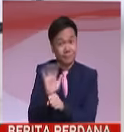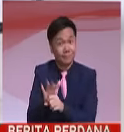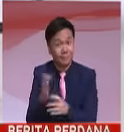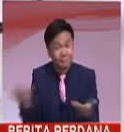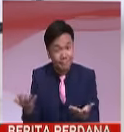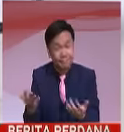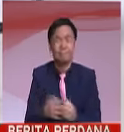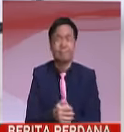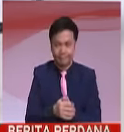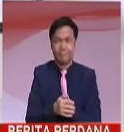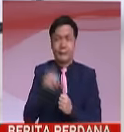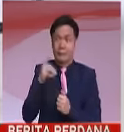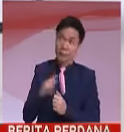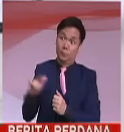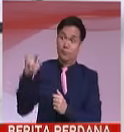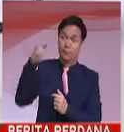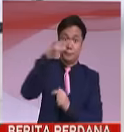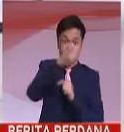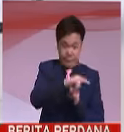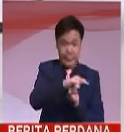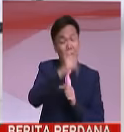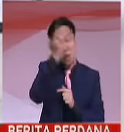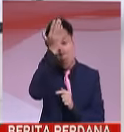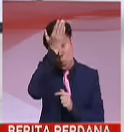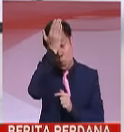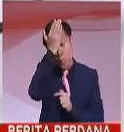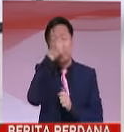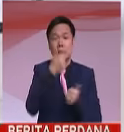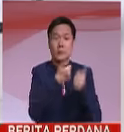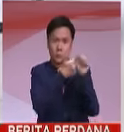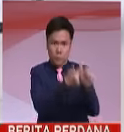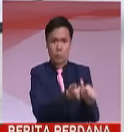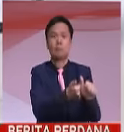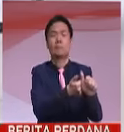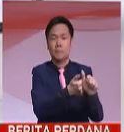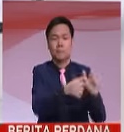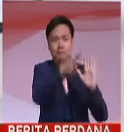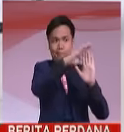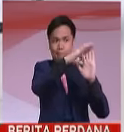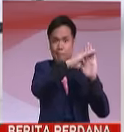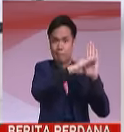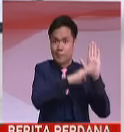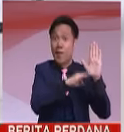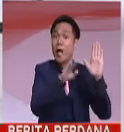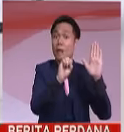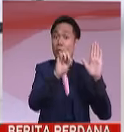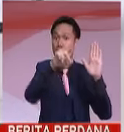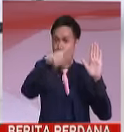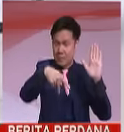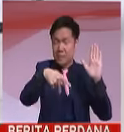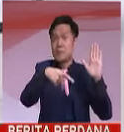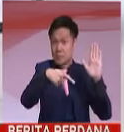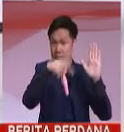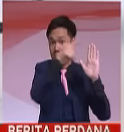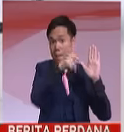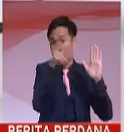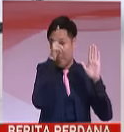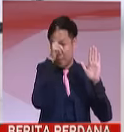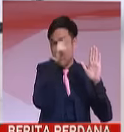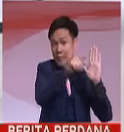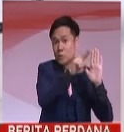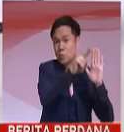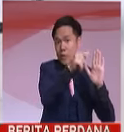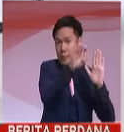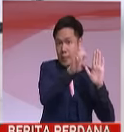19 lawatan Hasri Paduka Baginda adalah berlandaskan pengendalian dan pacare Shofie yang ditetapkan Kerajaan Malaysia